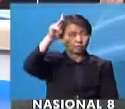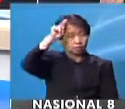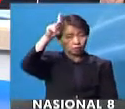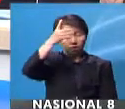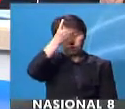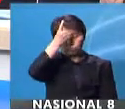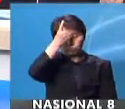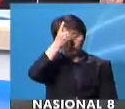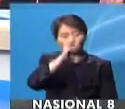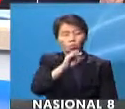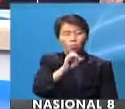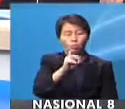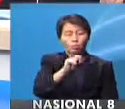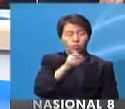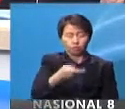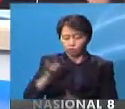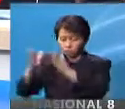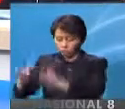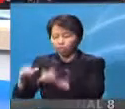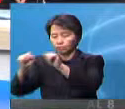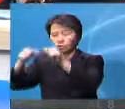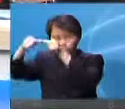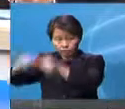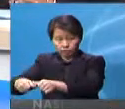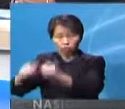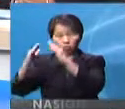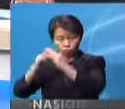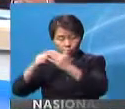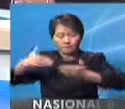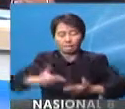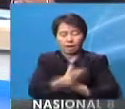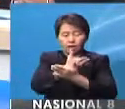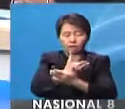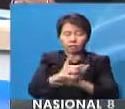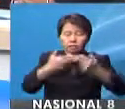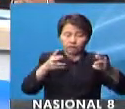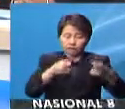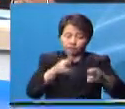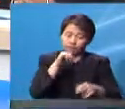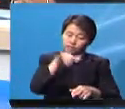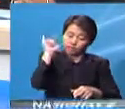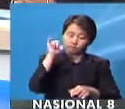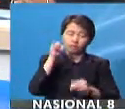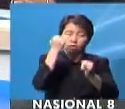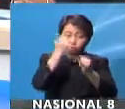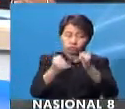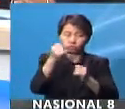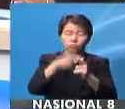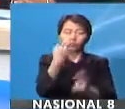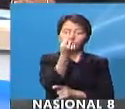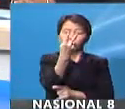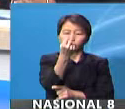bhtar Mustafa penduduk berkenaan boleh mendiami kediaman perumahan baru yang dilancarkan semalam menjelang Penghujung